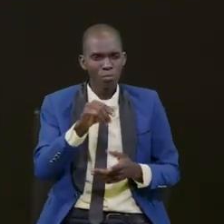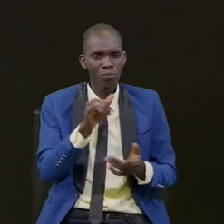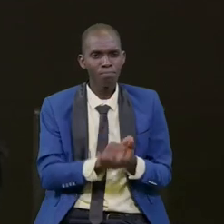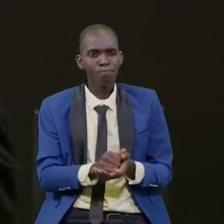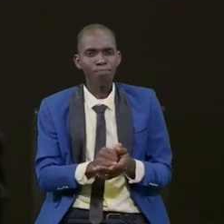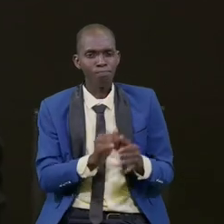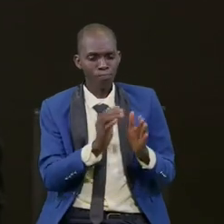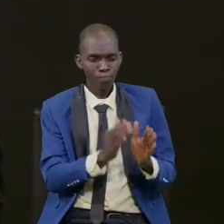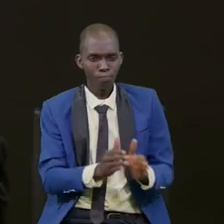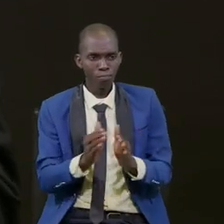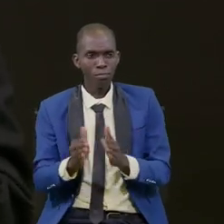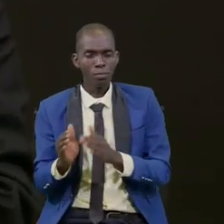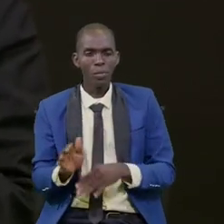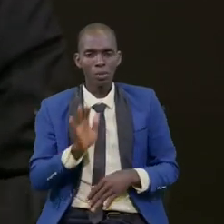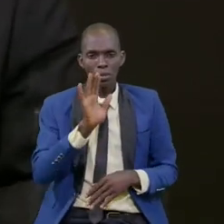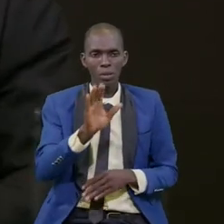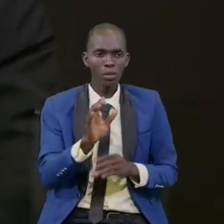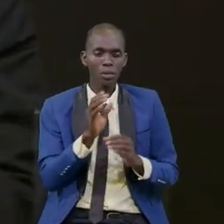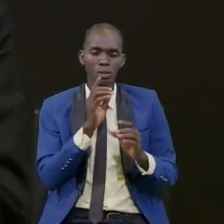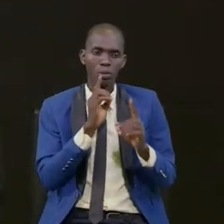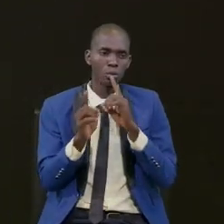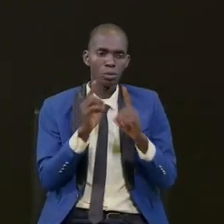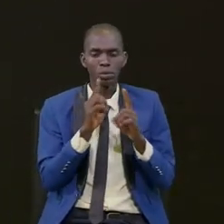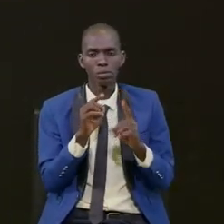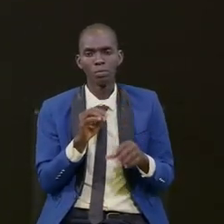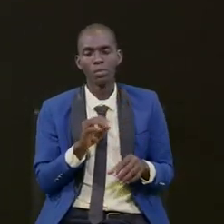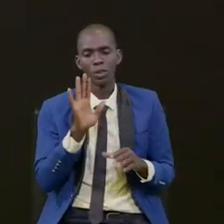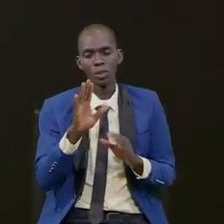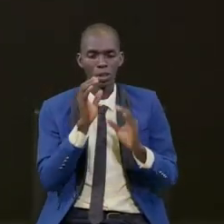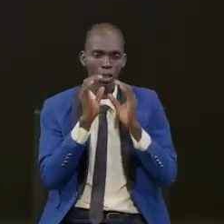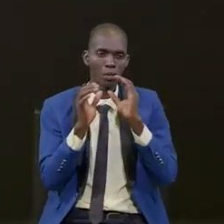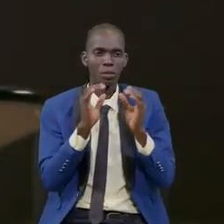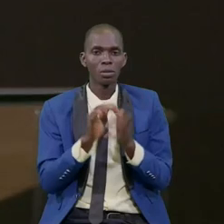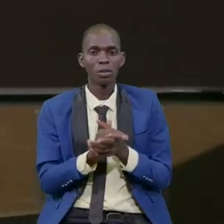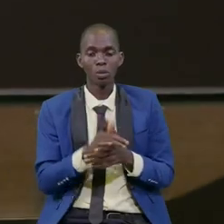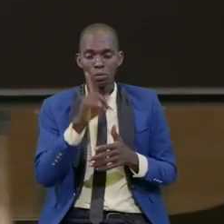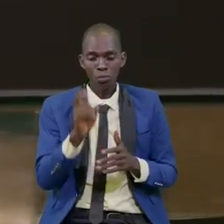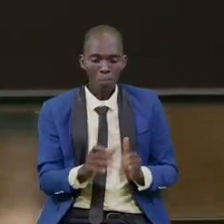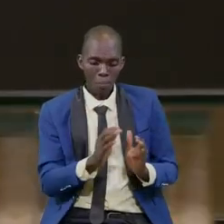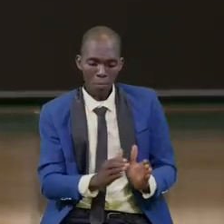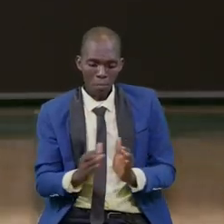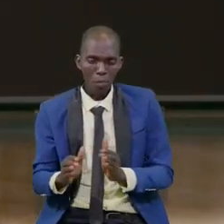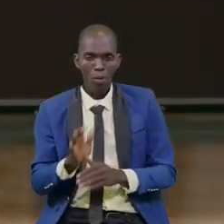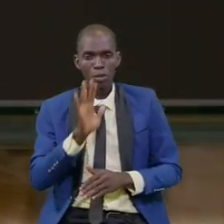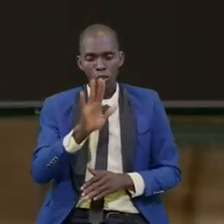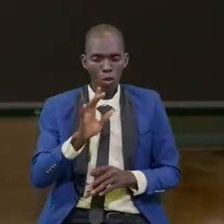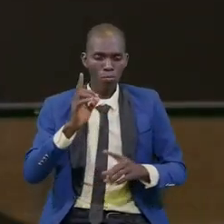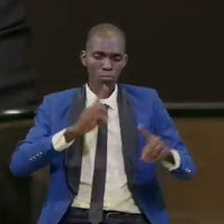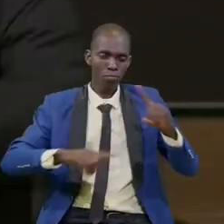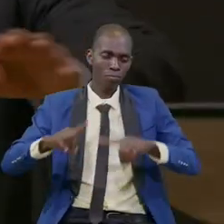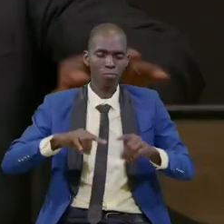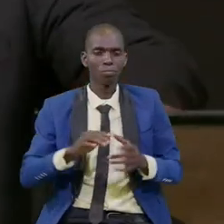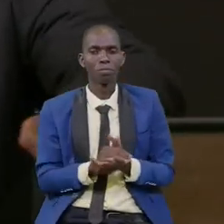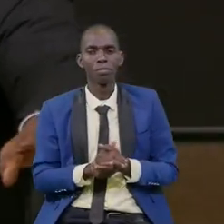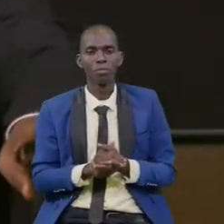veille sur sa voie, je ferai voir le salut de Dieu.